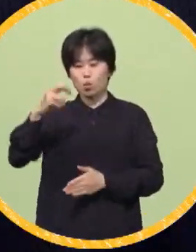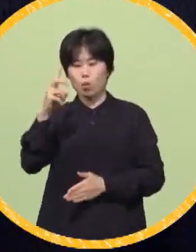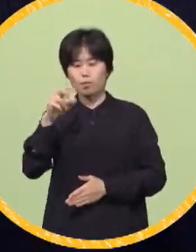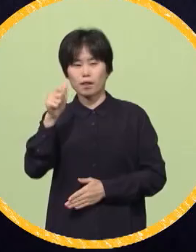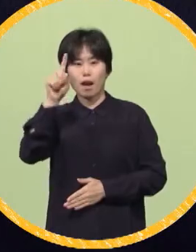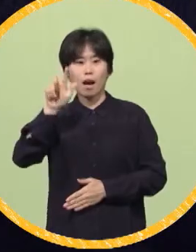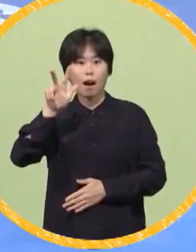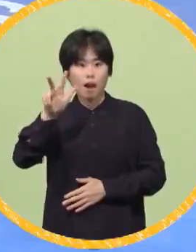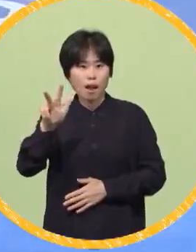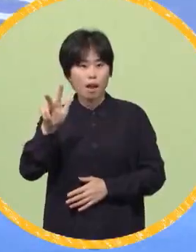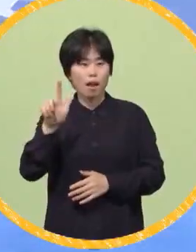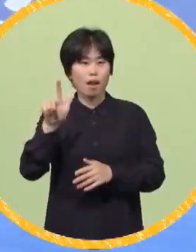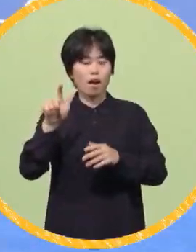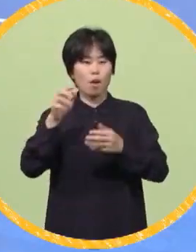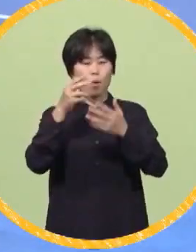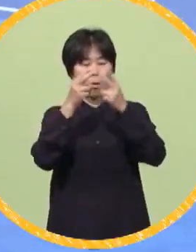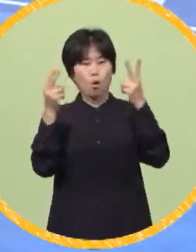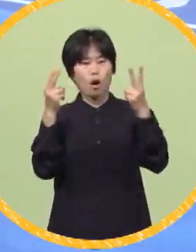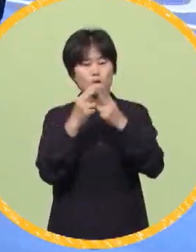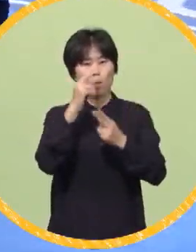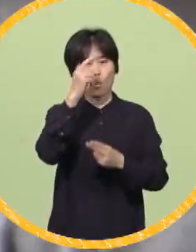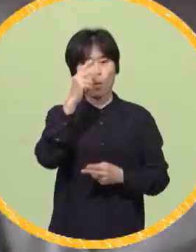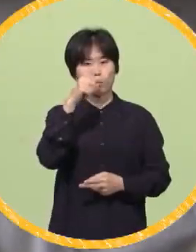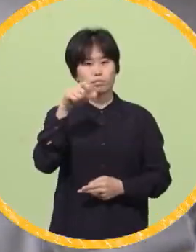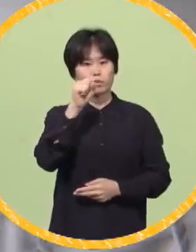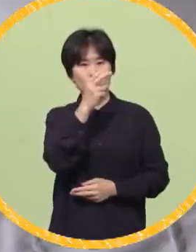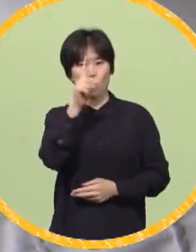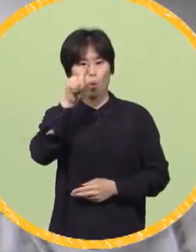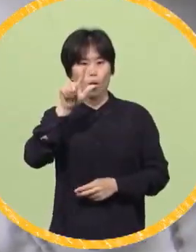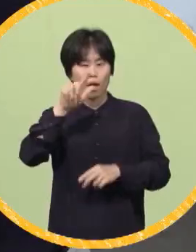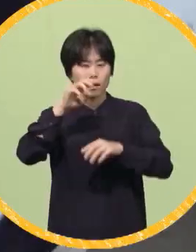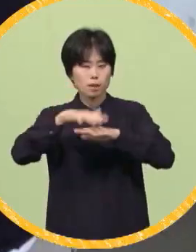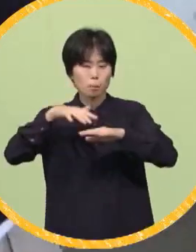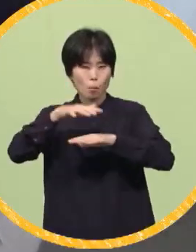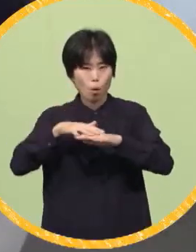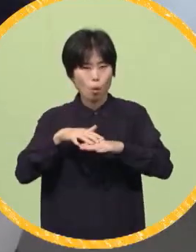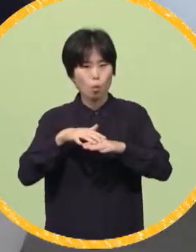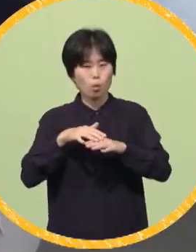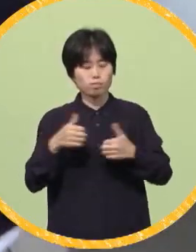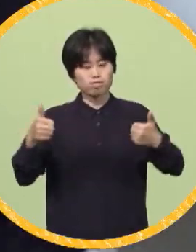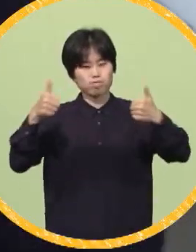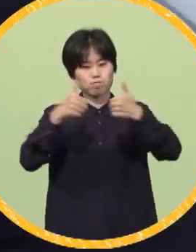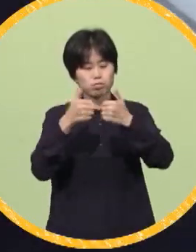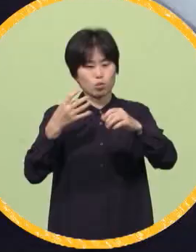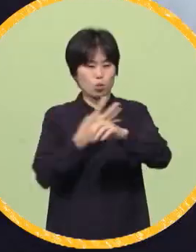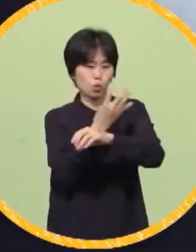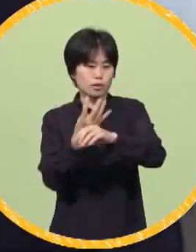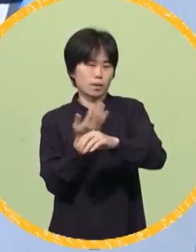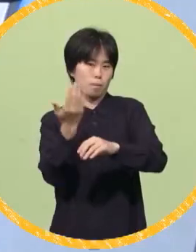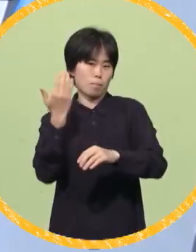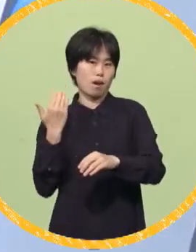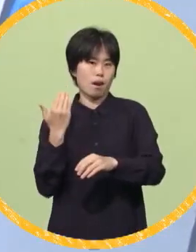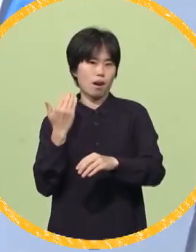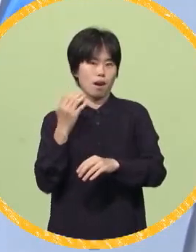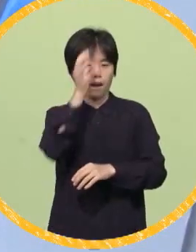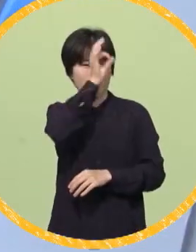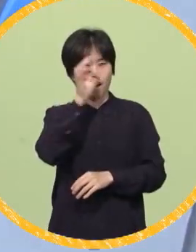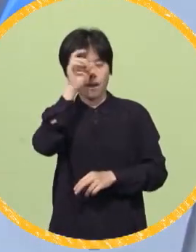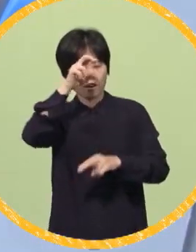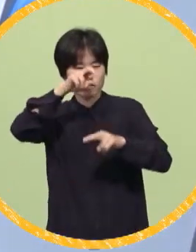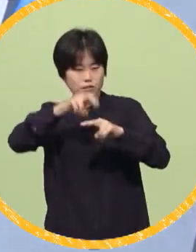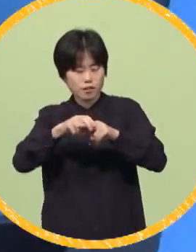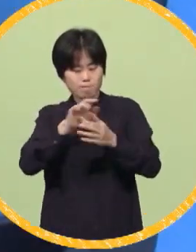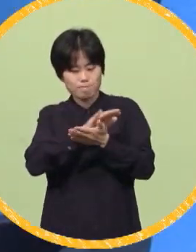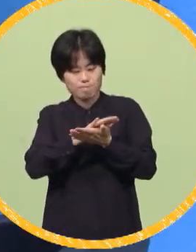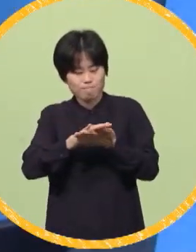ターレ対北海道コンサドーレ札幌戦、そのキックオフの4時間前、観客席には座席